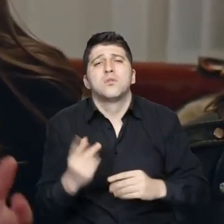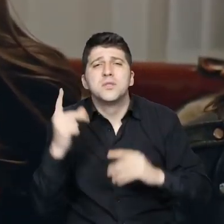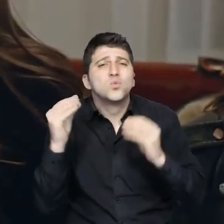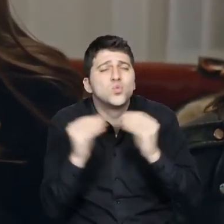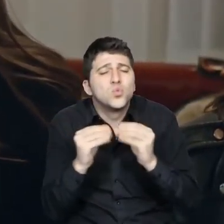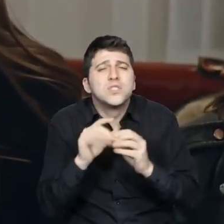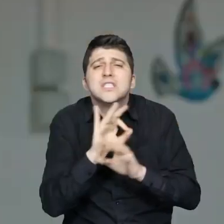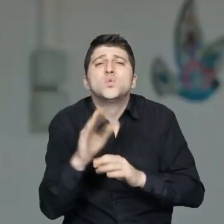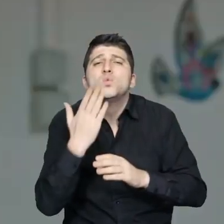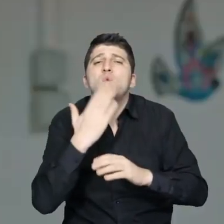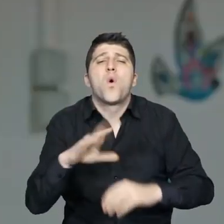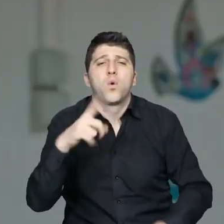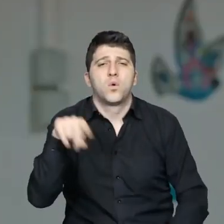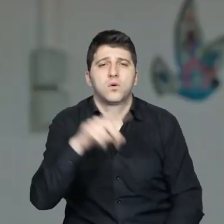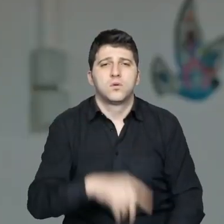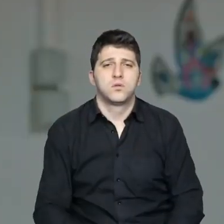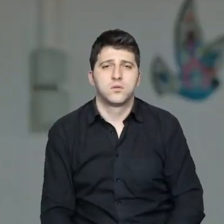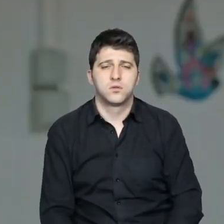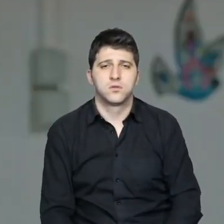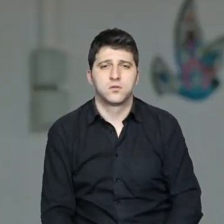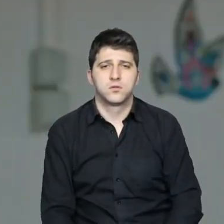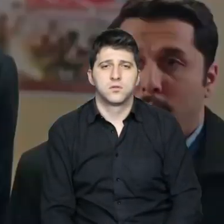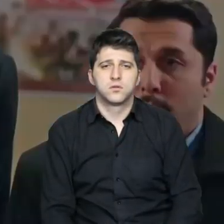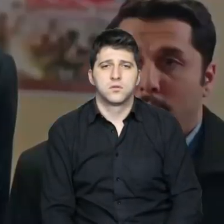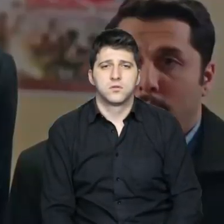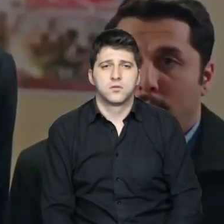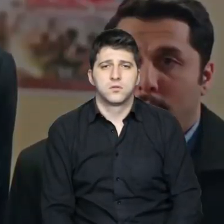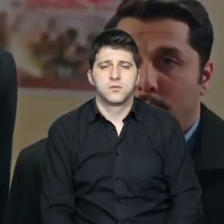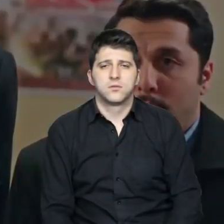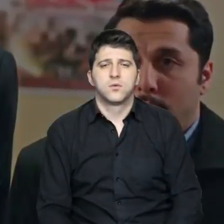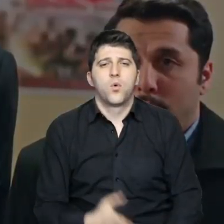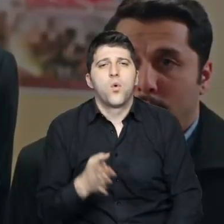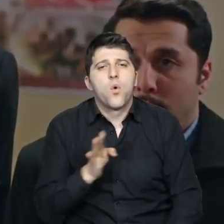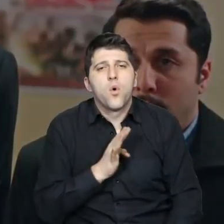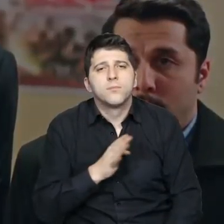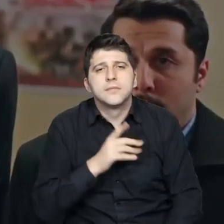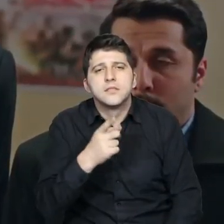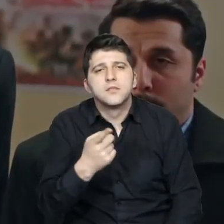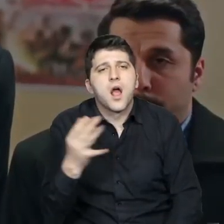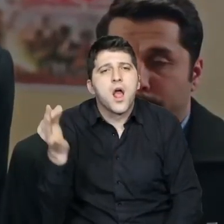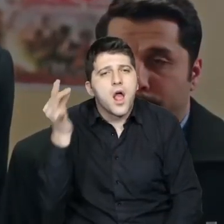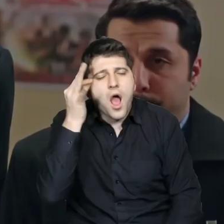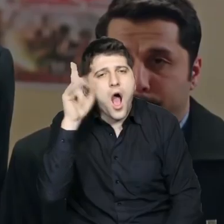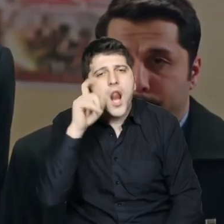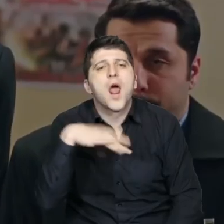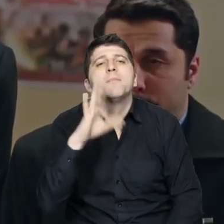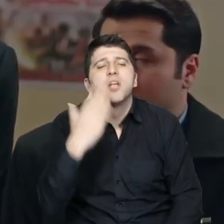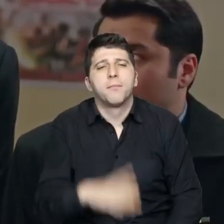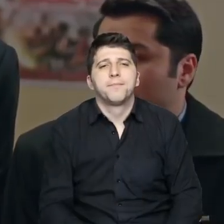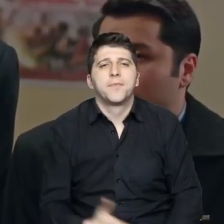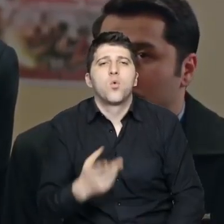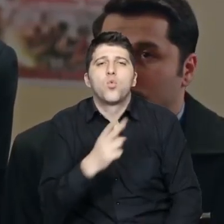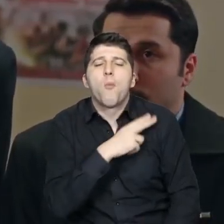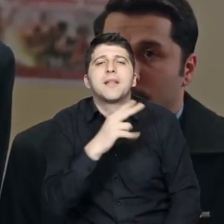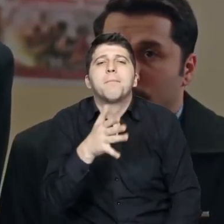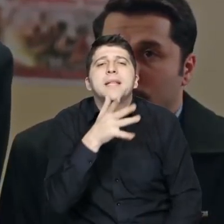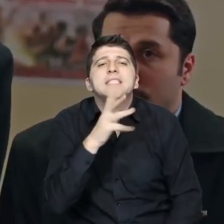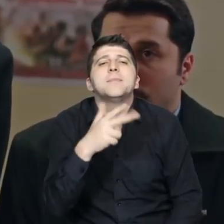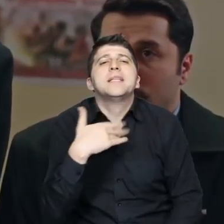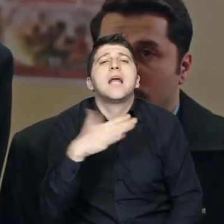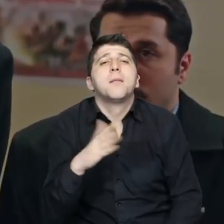suçları, kabahatleri yok. Jandarma karakolu. Oğlum, siz akıllanmayacak mısınız lan? Komutanım, bildiğiniz gibi